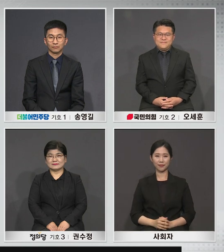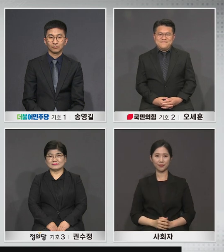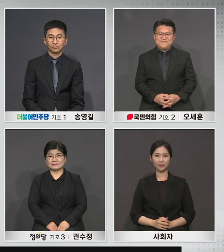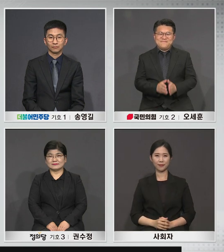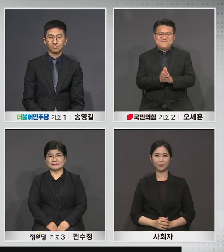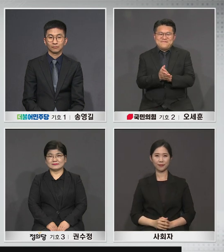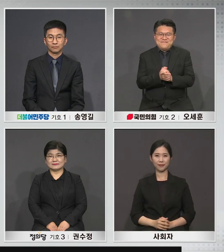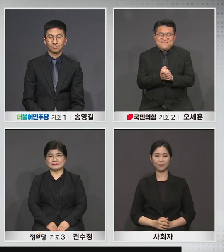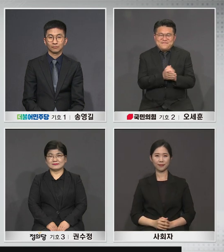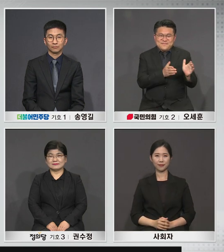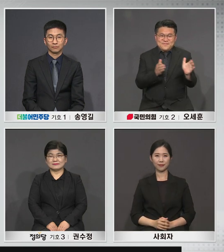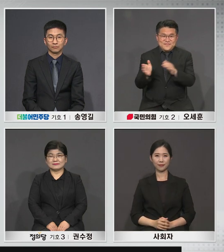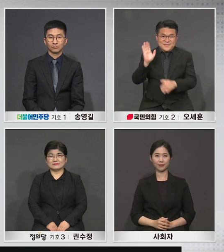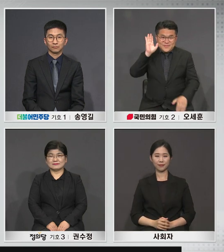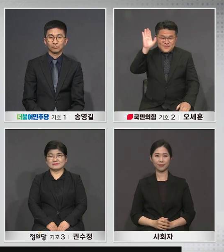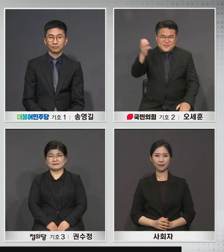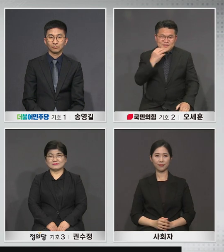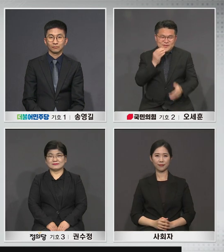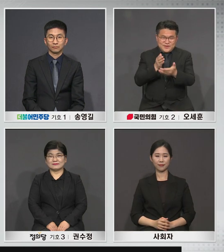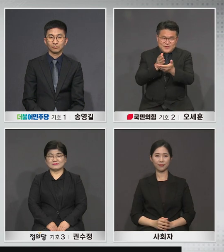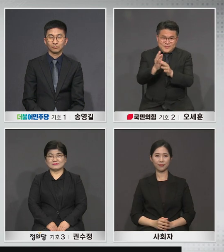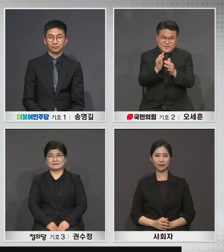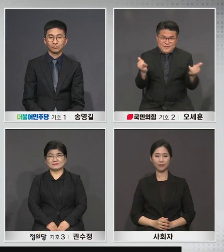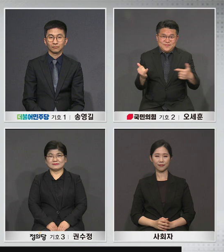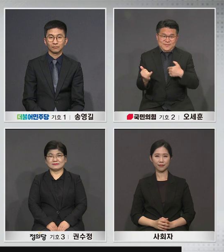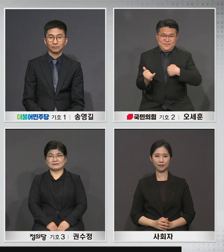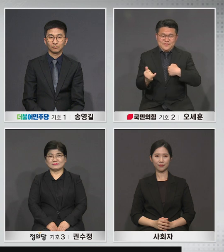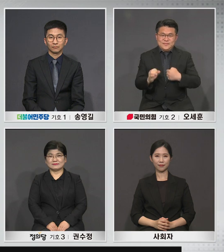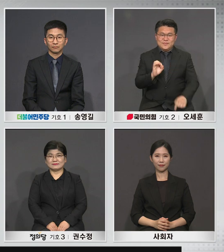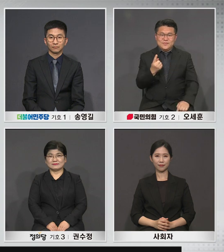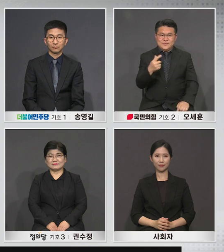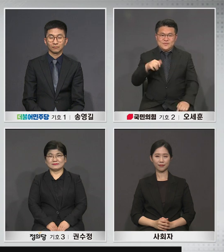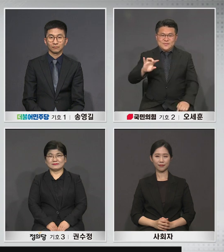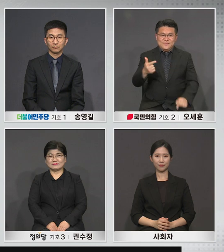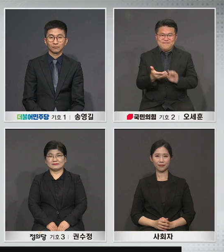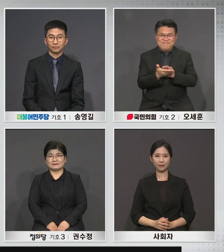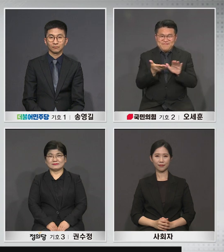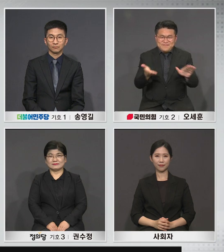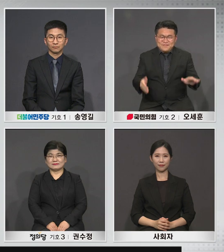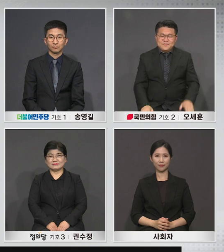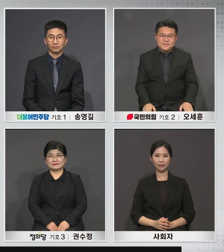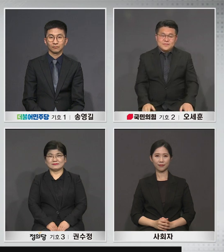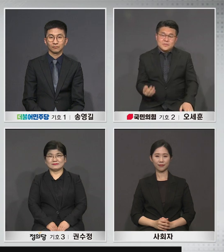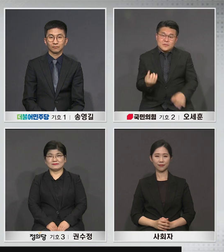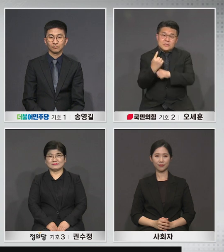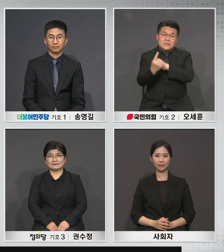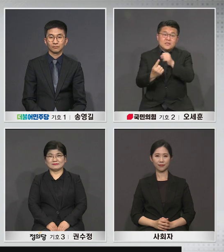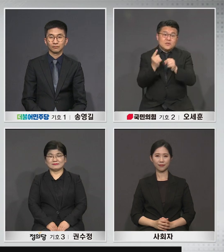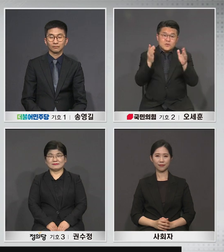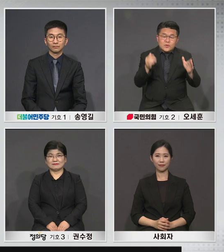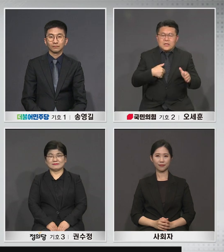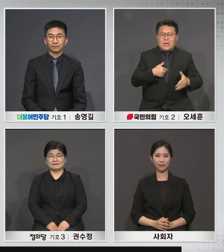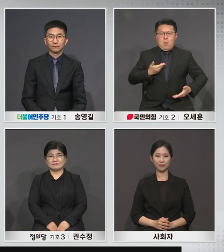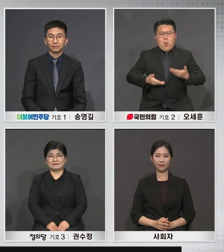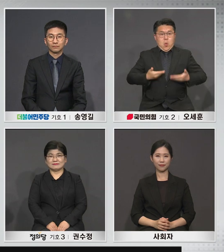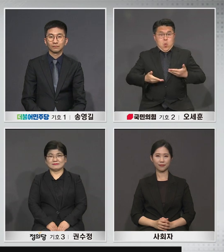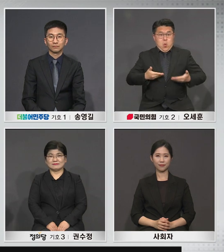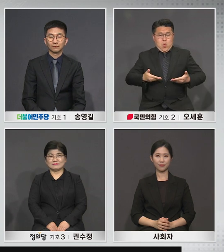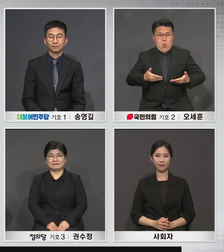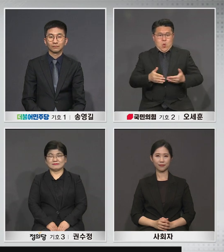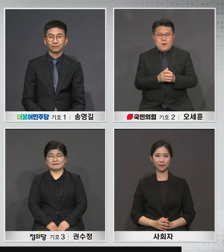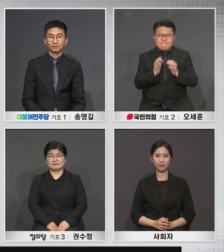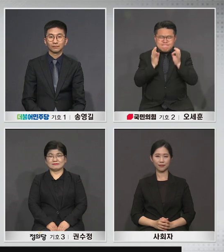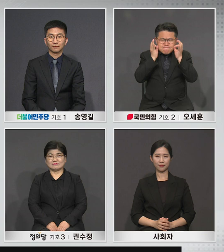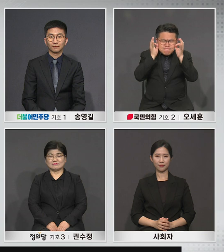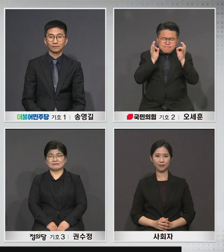네, 준비된 미래 서울 전문가 오세훈 후보입니다. 지난 1년 동안 정말 바빴습니다. 심혈을